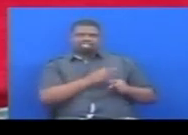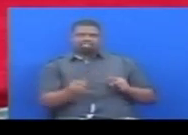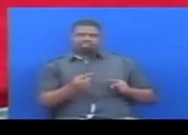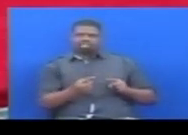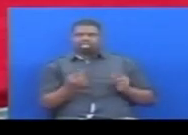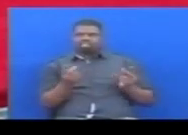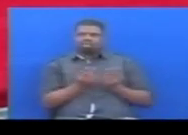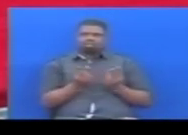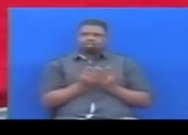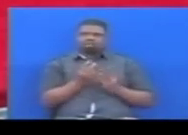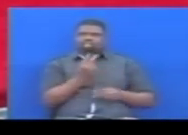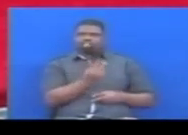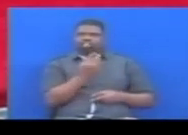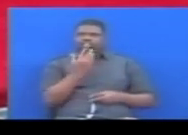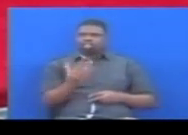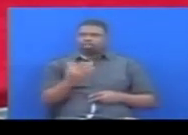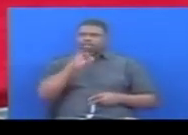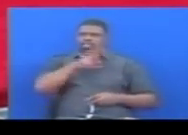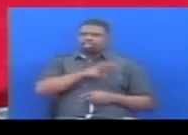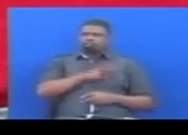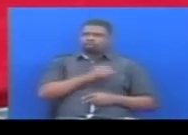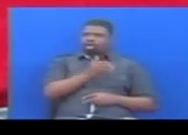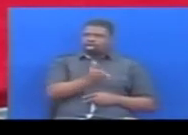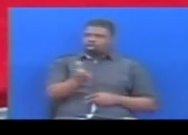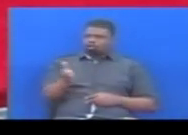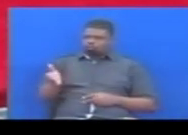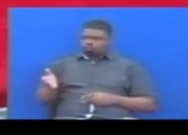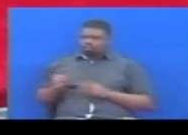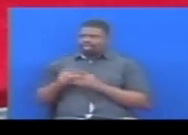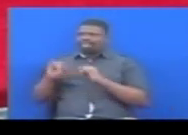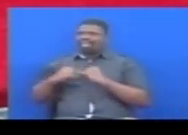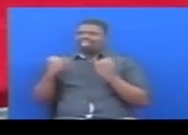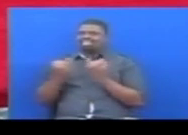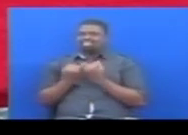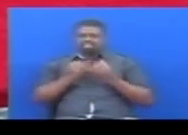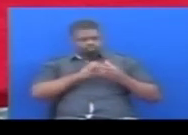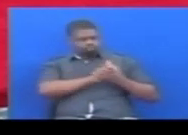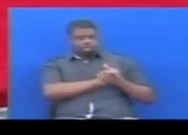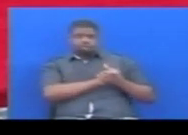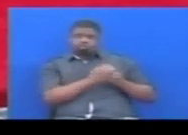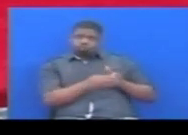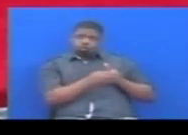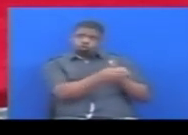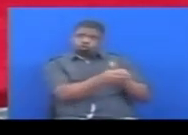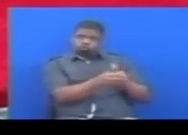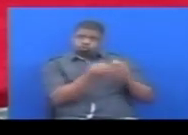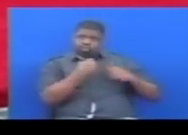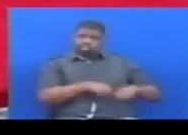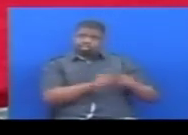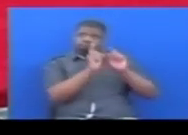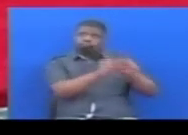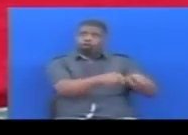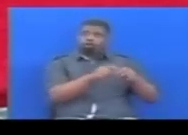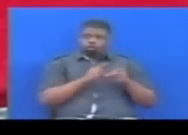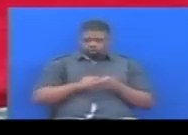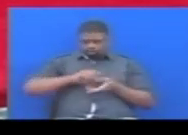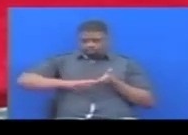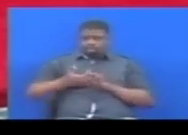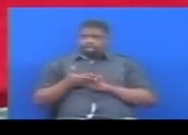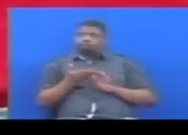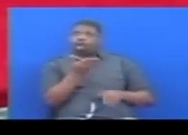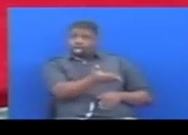ambao ni sawa na 25% ya waajiriwa hao. Taasisi za muungano zina muongozo wa utekelezaji wa makubaliano hayo